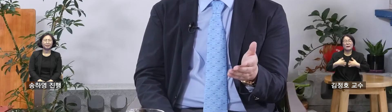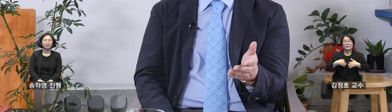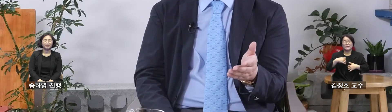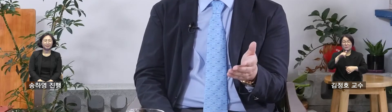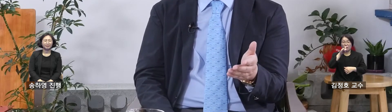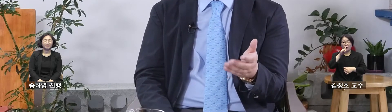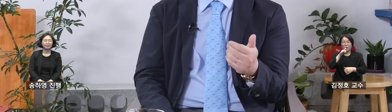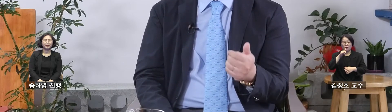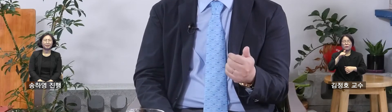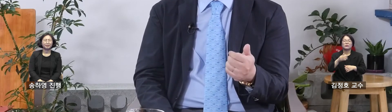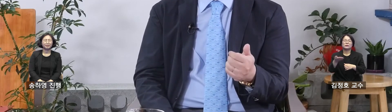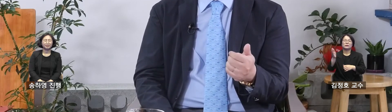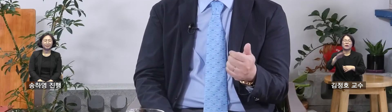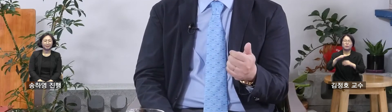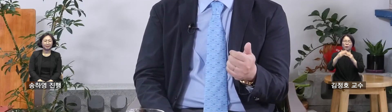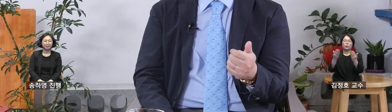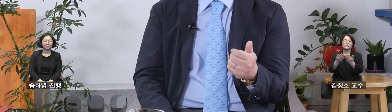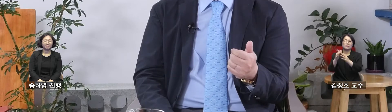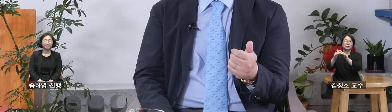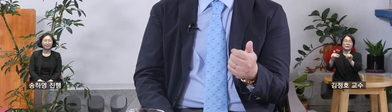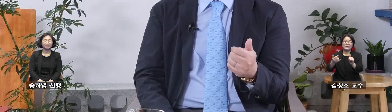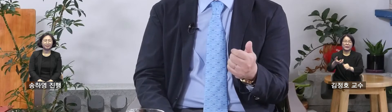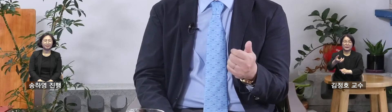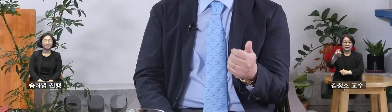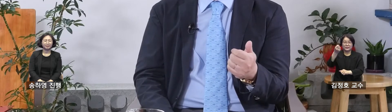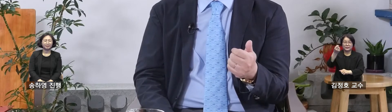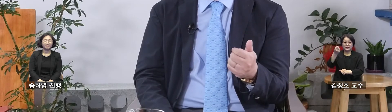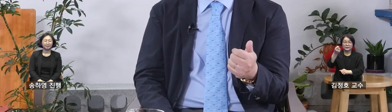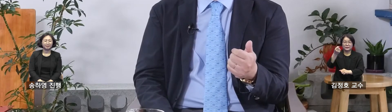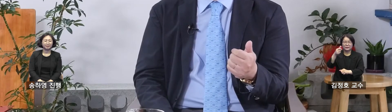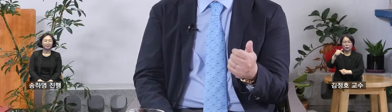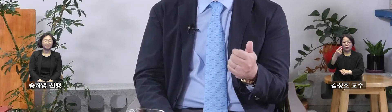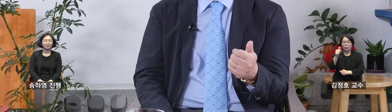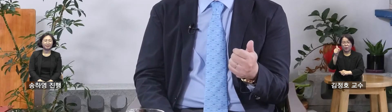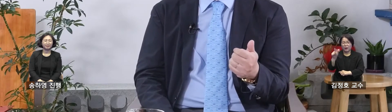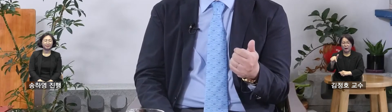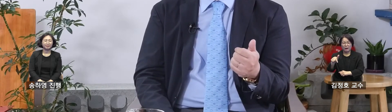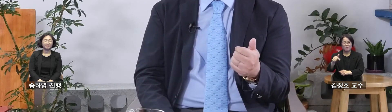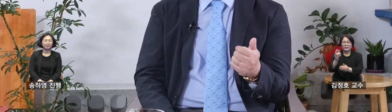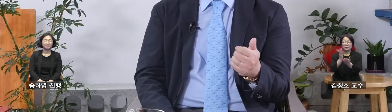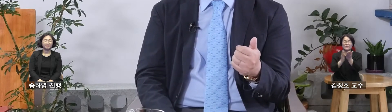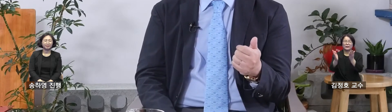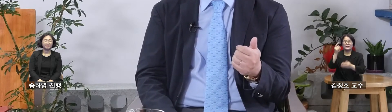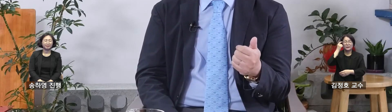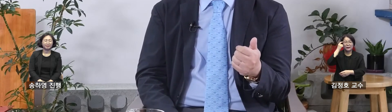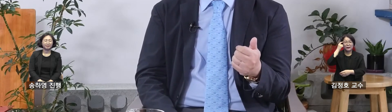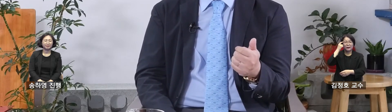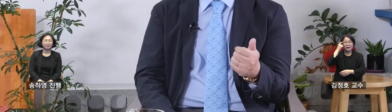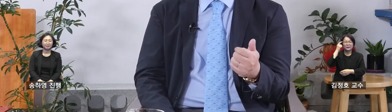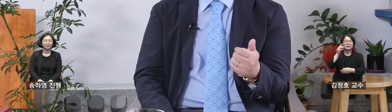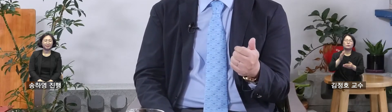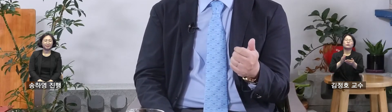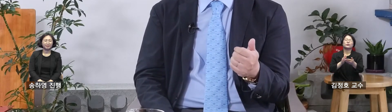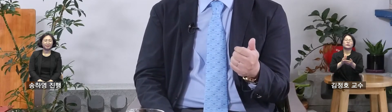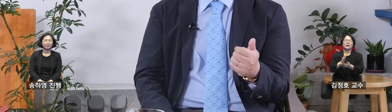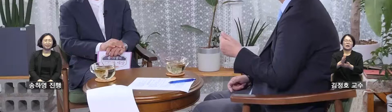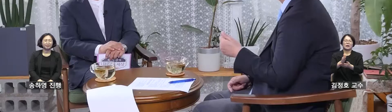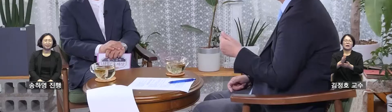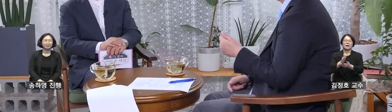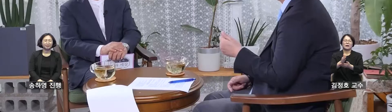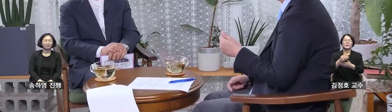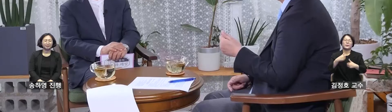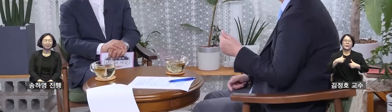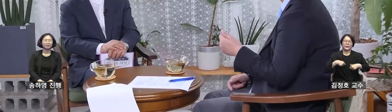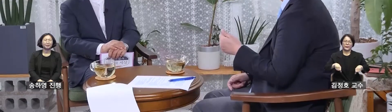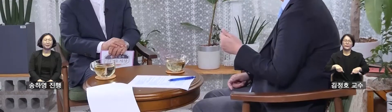모든 사람이 하나씩 들고 있는 공학으로는 아니겠다 이렇게 생각해서 아쉽게 그 분야를 이제 손을